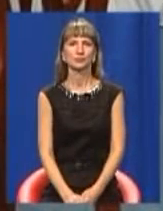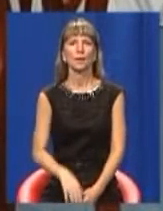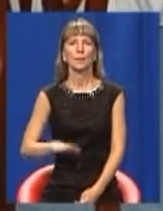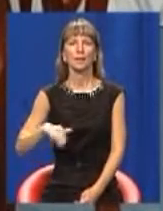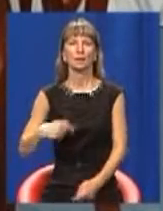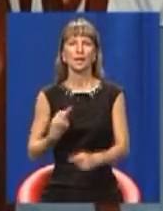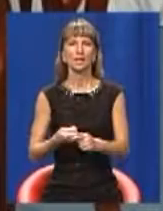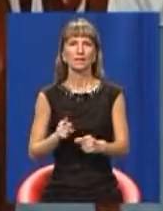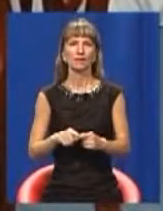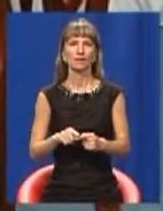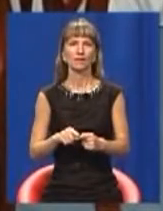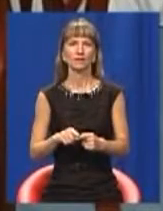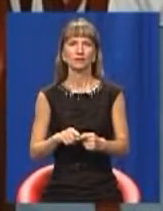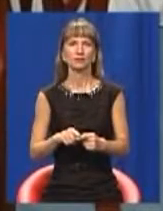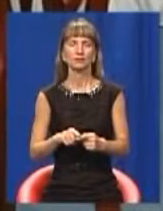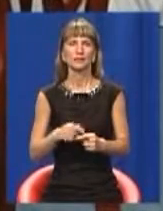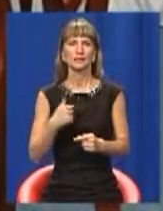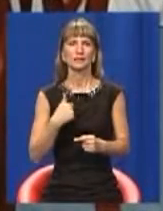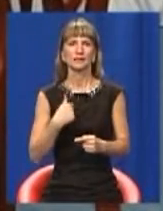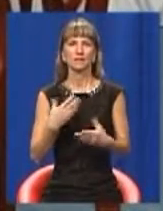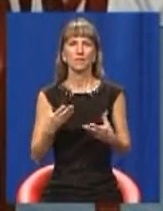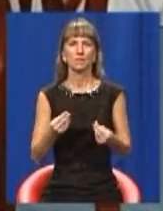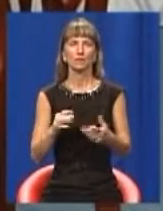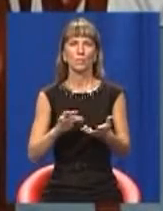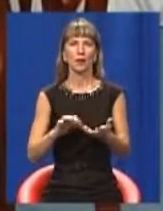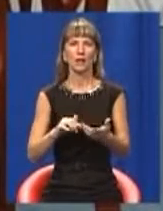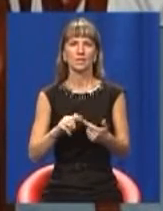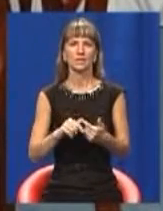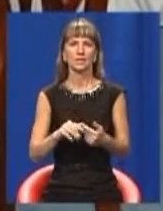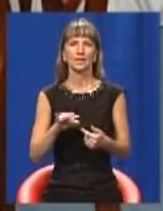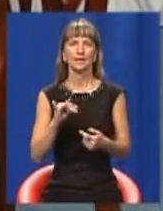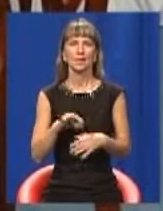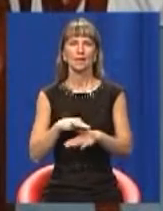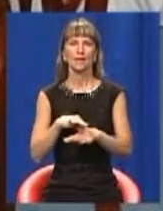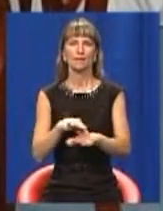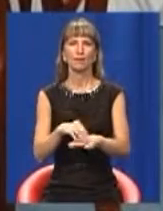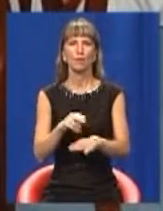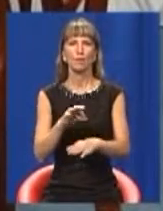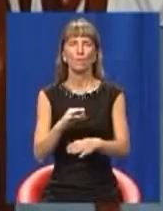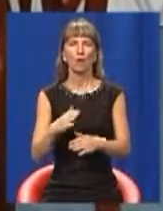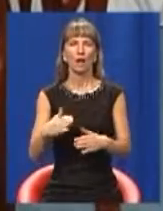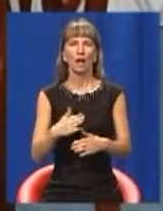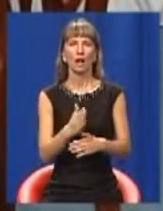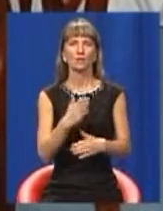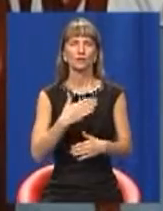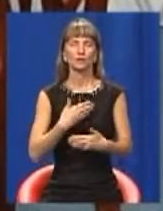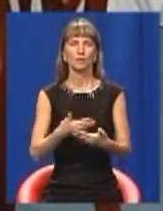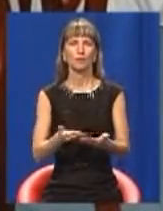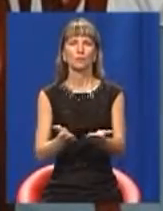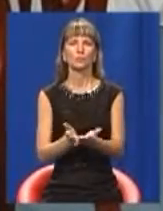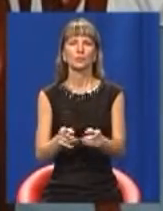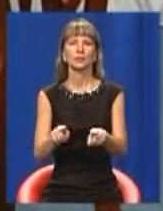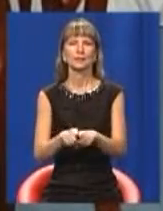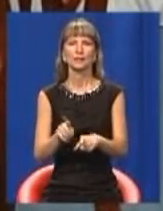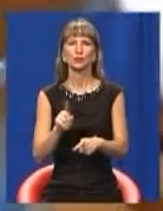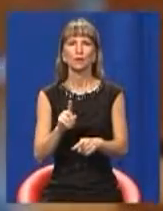После этого я намочу пальцы и проведу по краешку нашей посуды так,